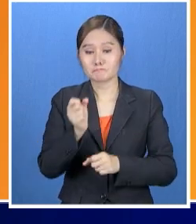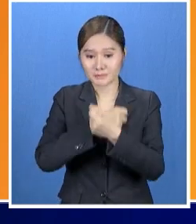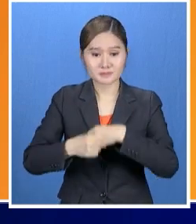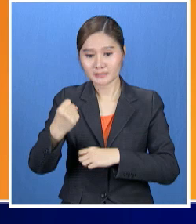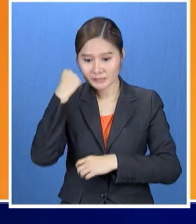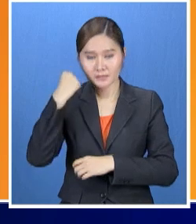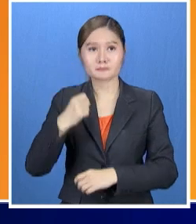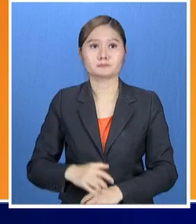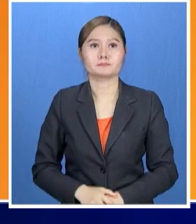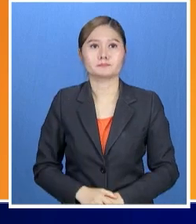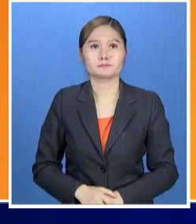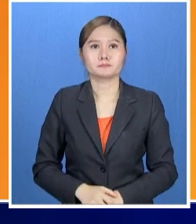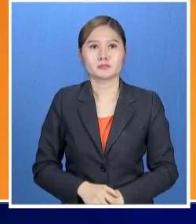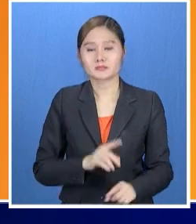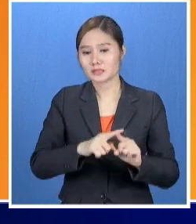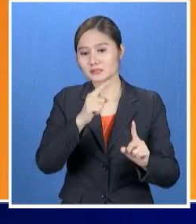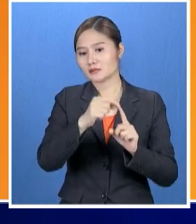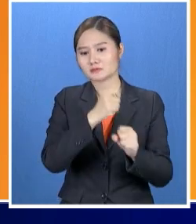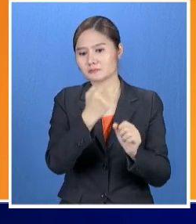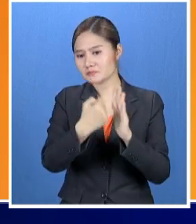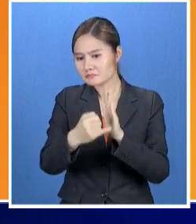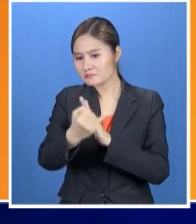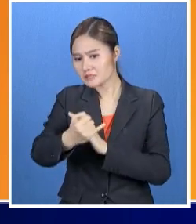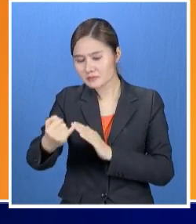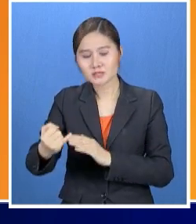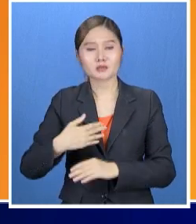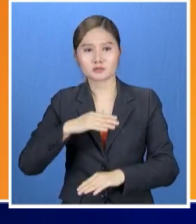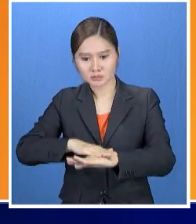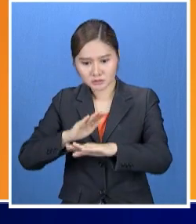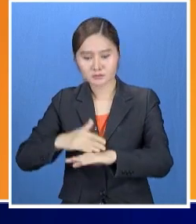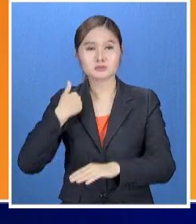อันใดบ่ถือบ่ควรมันก็จะหายจะตีเตียนแม่ออกตลอด